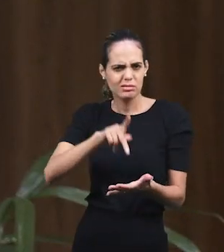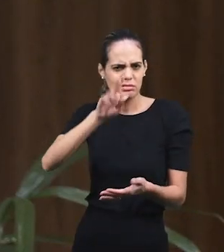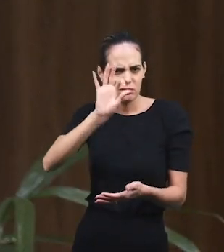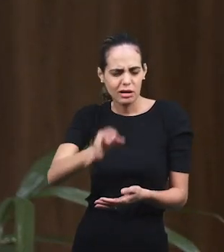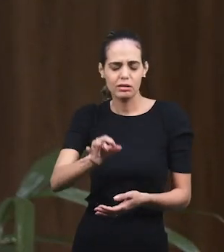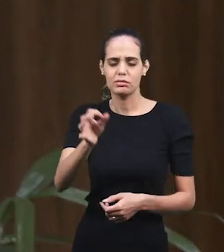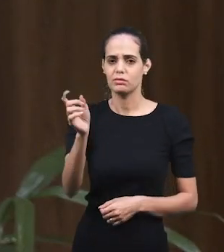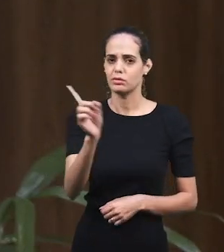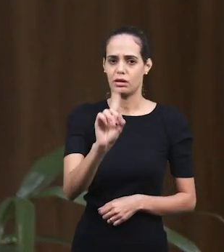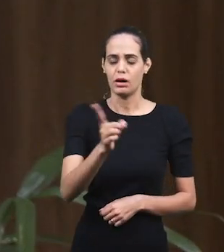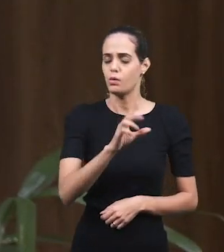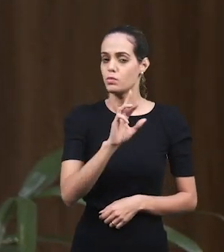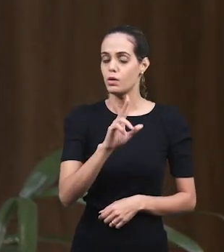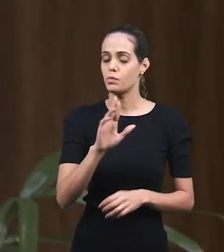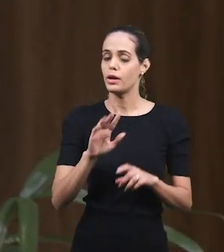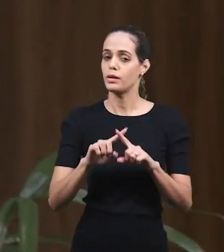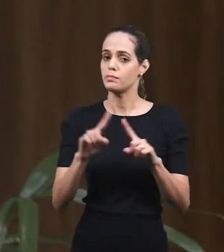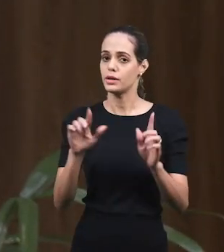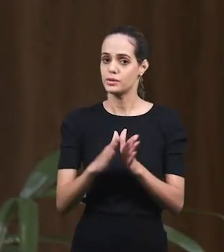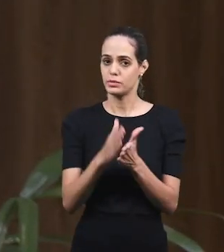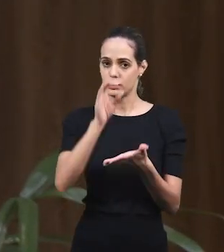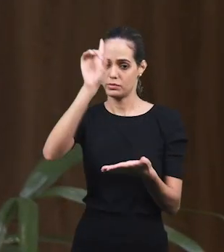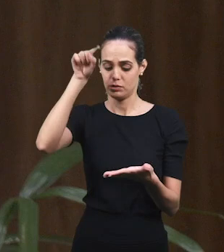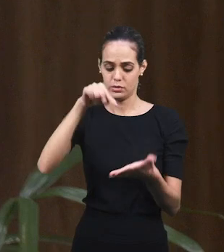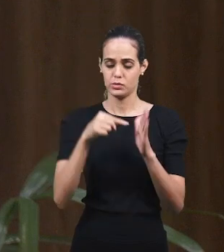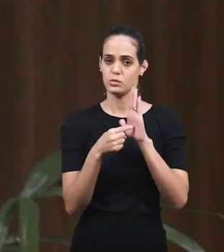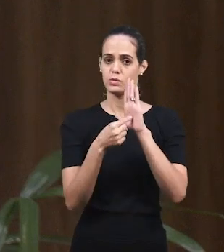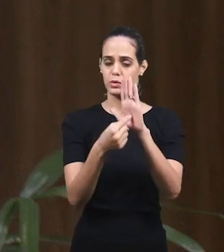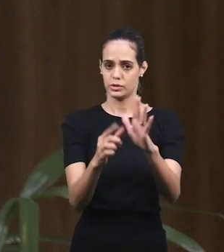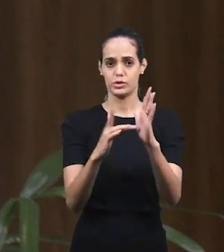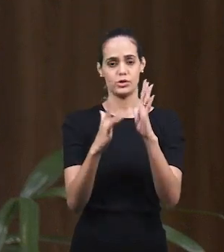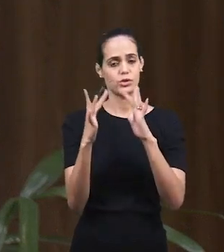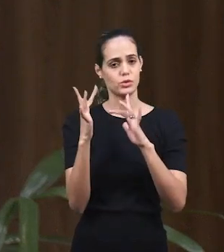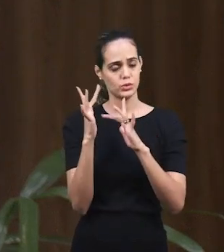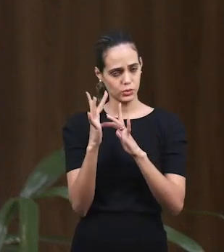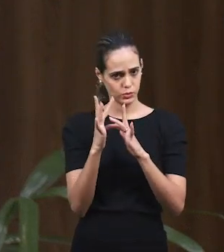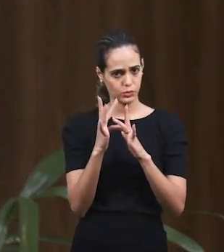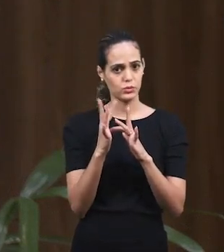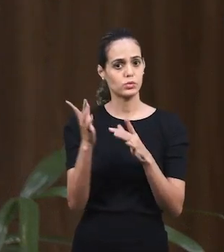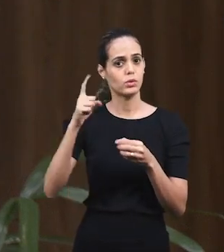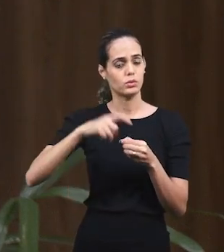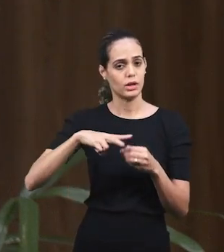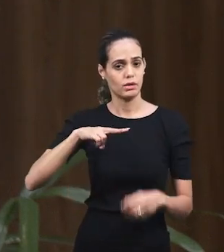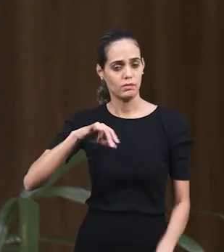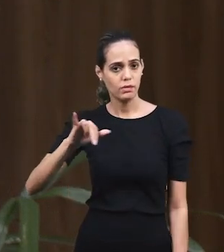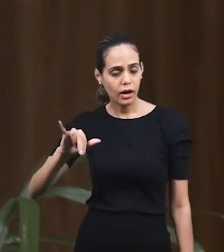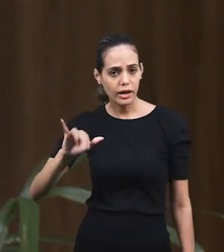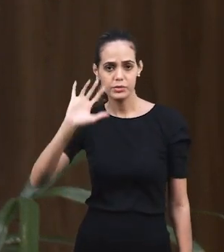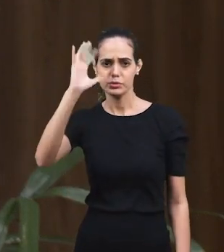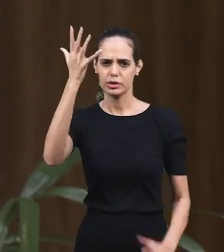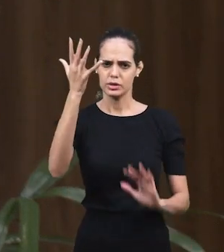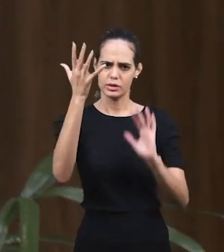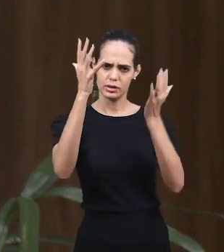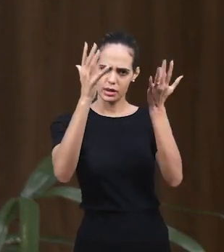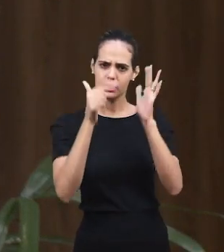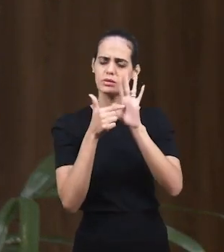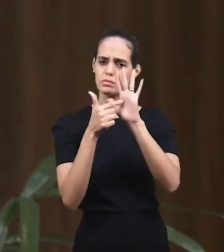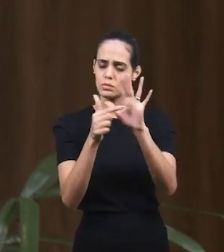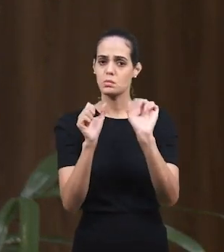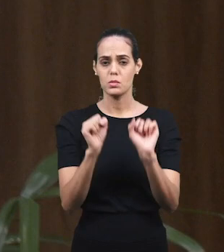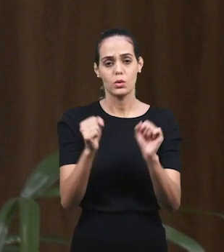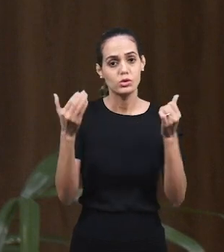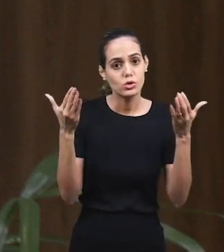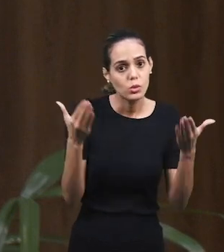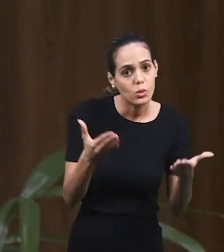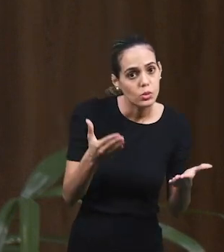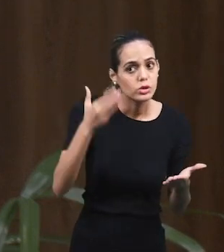se donnera. Nous ne sommes pas ici, n'est-ce pas, Daniel, en train d'établir des dates. Mais la Bible nous dit que Jésus, il